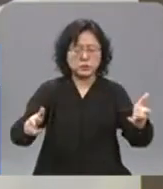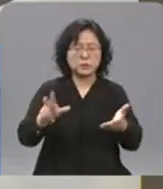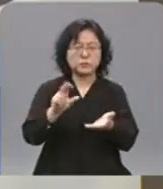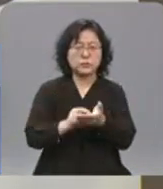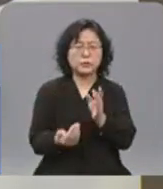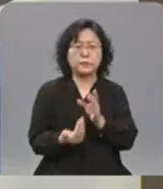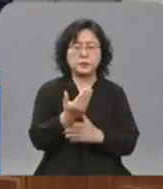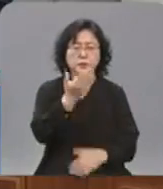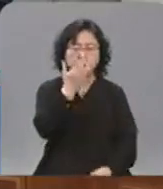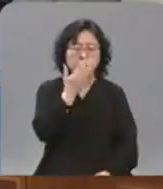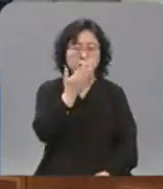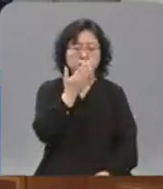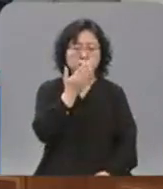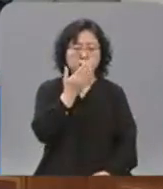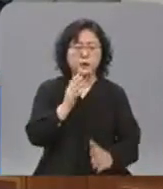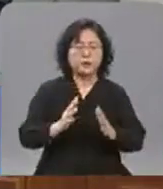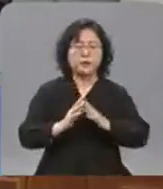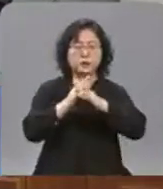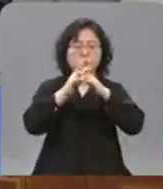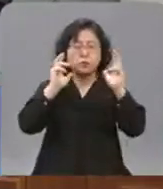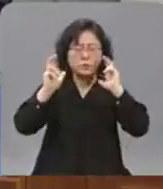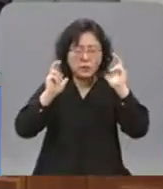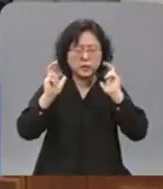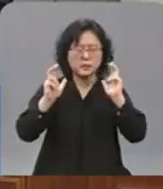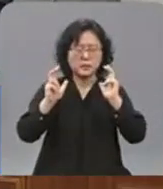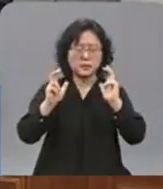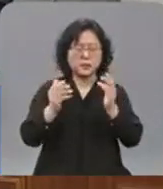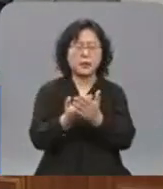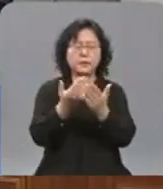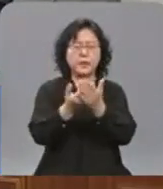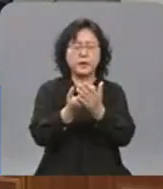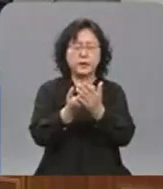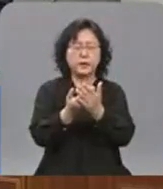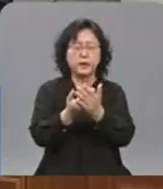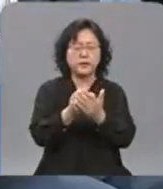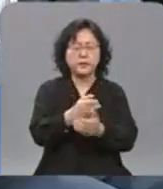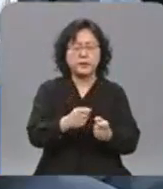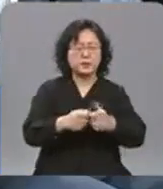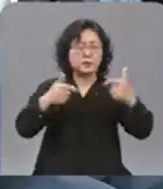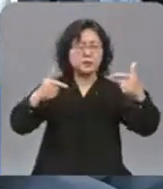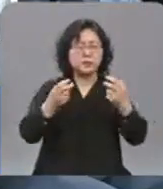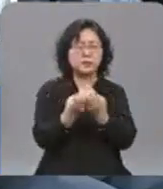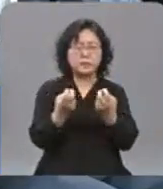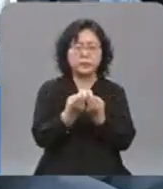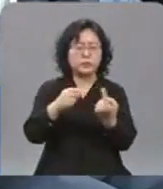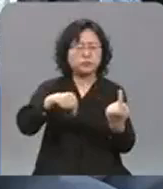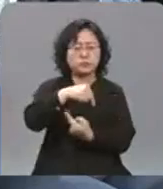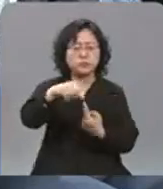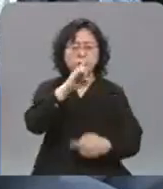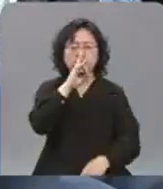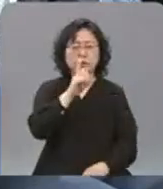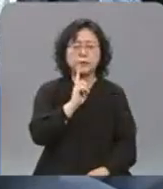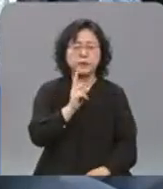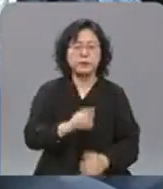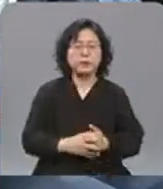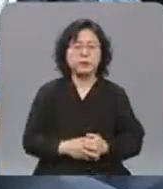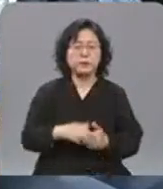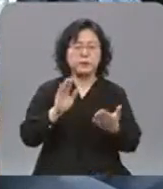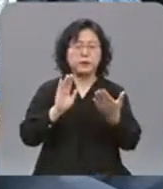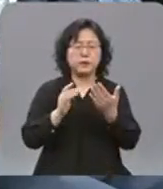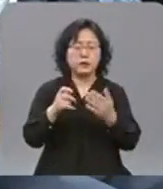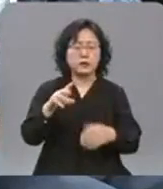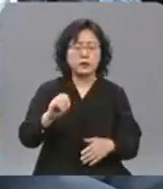문제가 발생할 수 있다며 건설업체의 개발 규모만 늘려주는 방식으로 운영돼서는 안 된다고 강조했습니다.